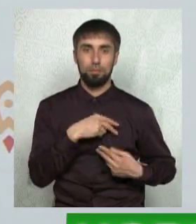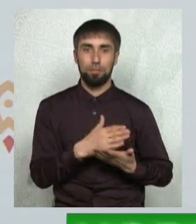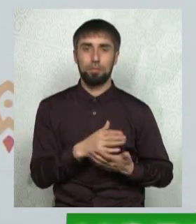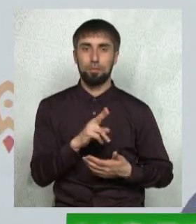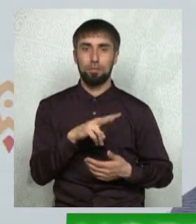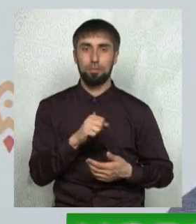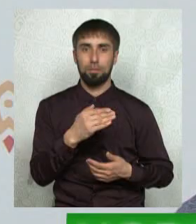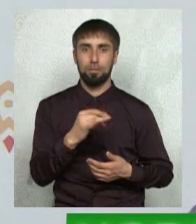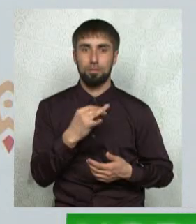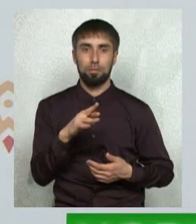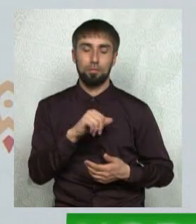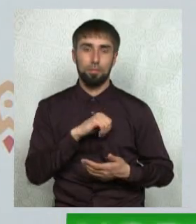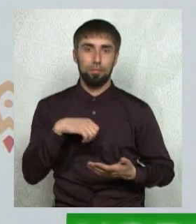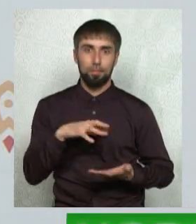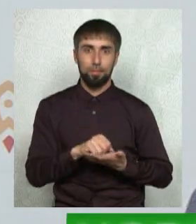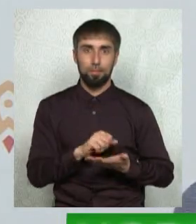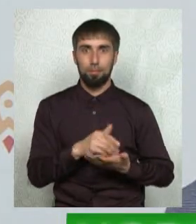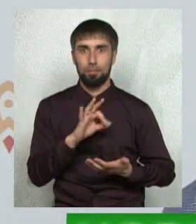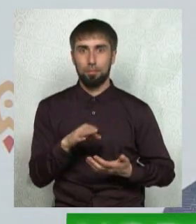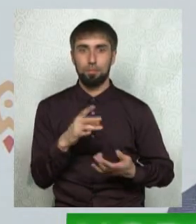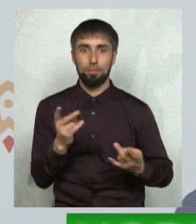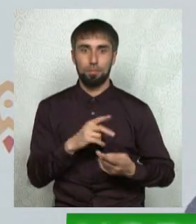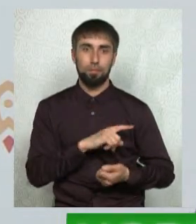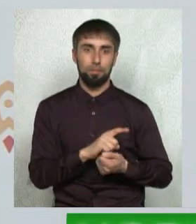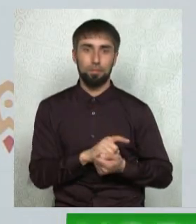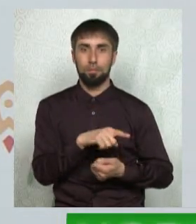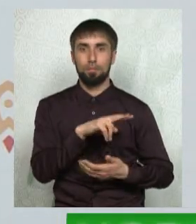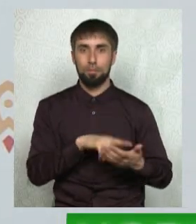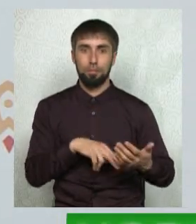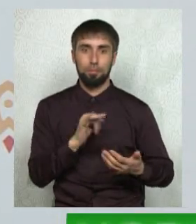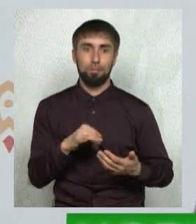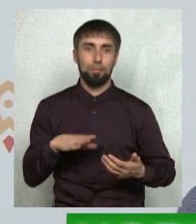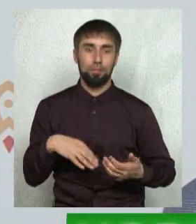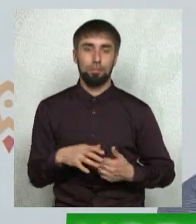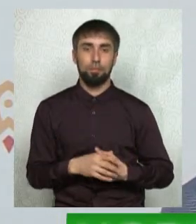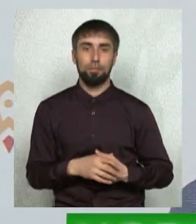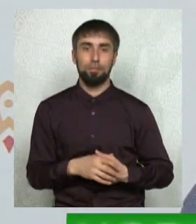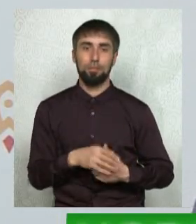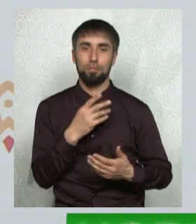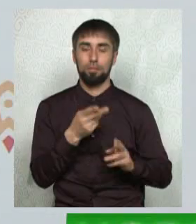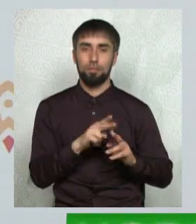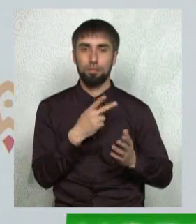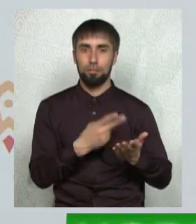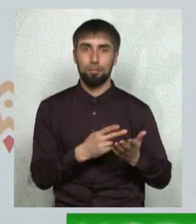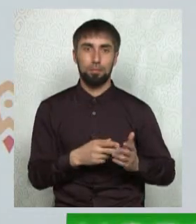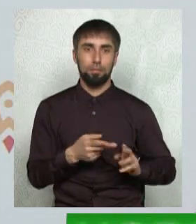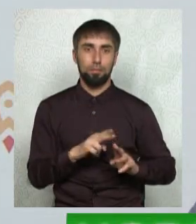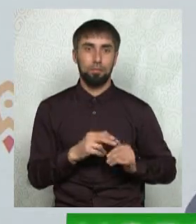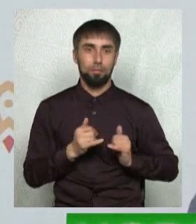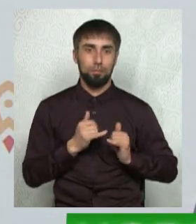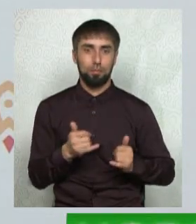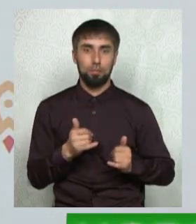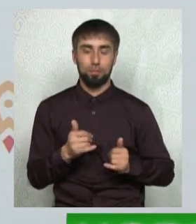квалификация – самозанятые. Вот. Нужно обязательно там зарегистрироваться и потом предоставлять услуги для